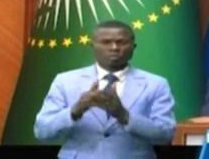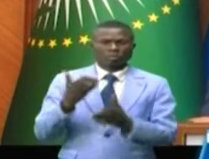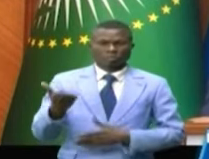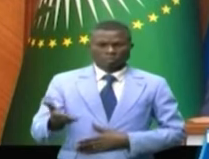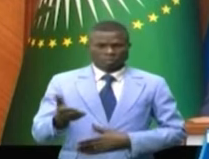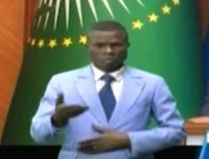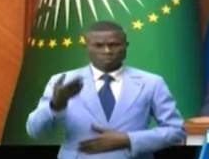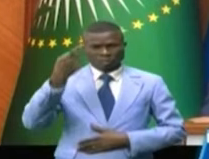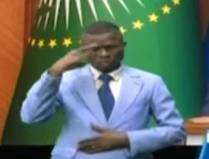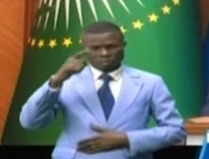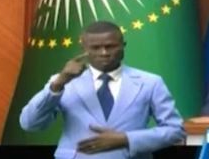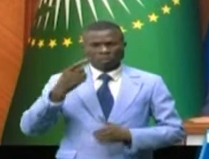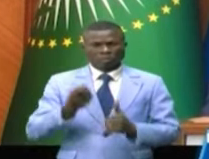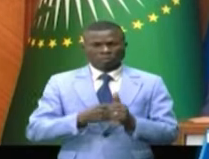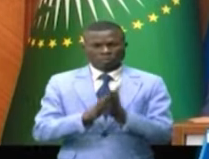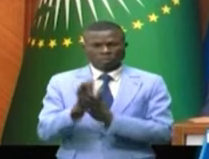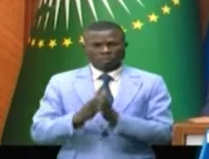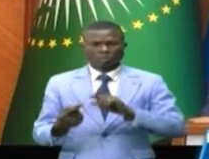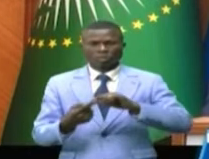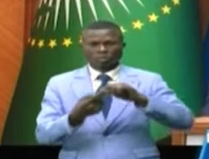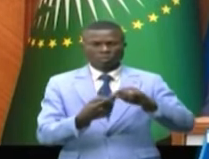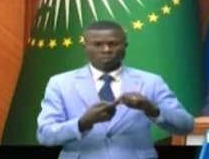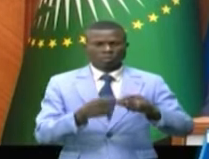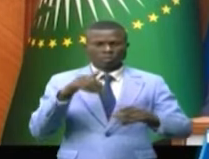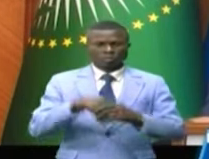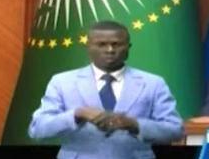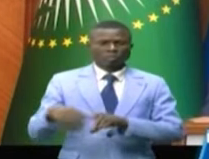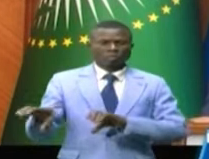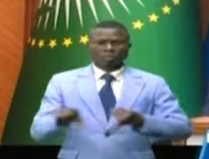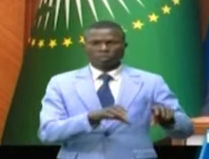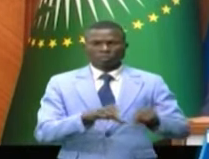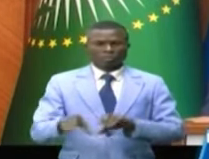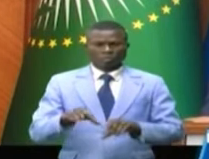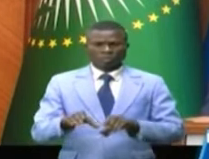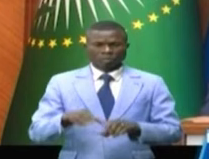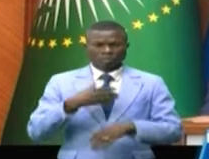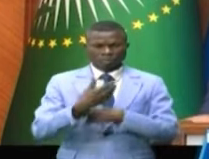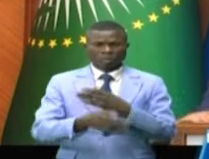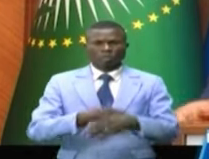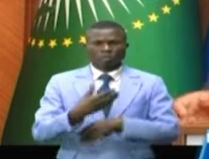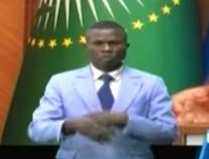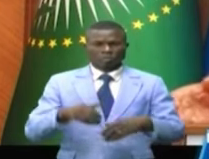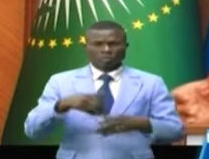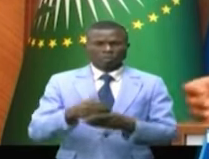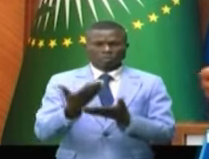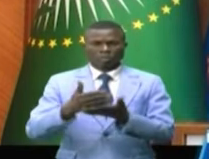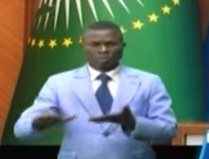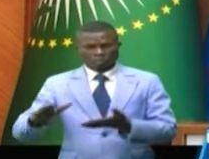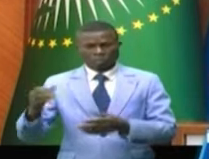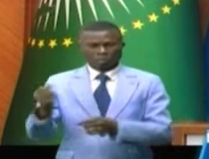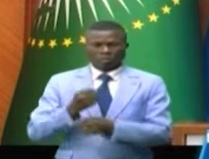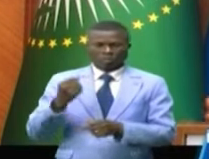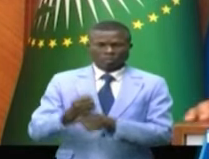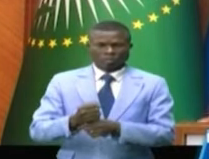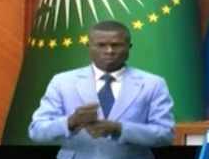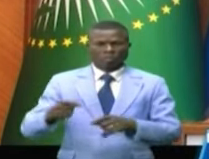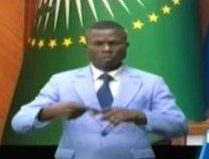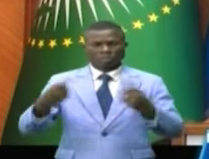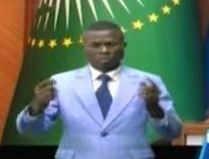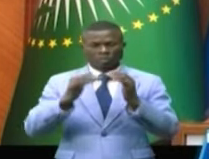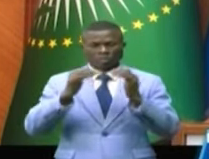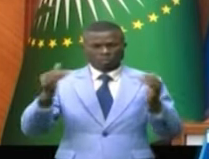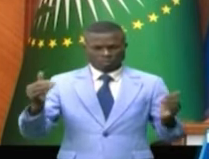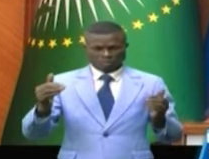ce particulièrement dans la nature des actions à entreprendre dans ces zones opérationnelles où les ennemis de la